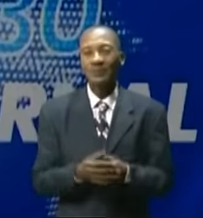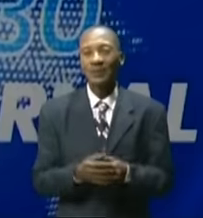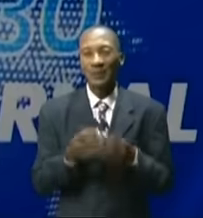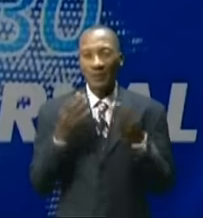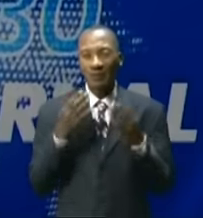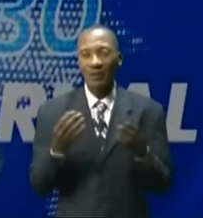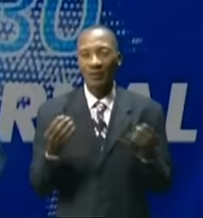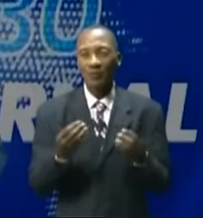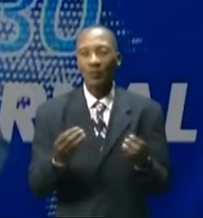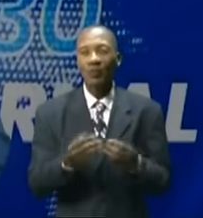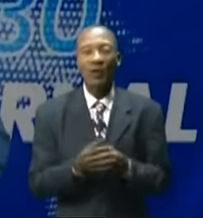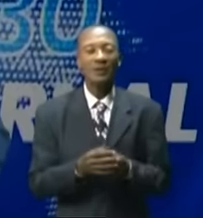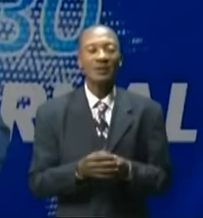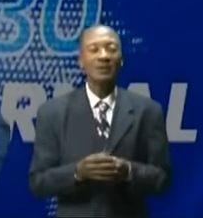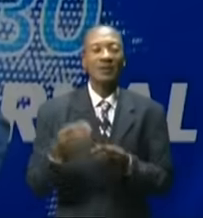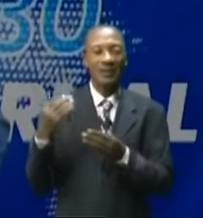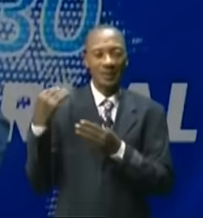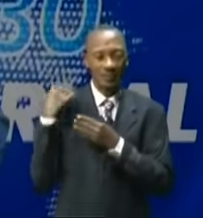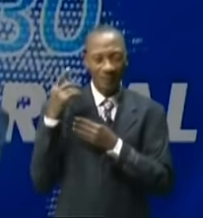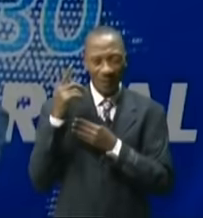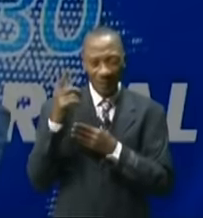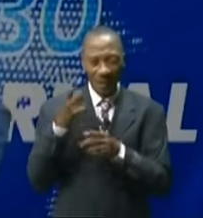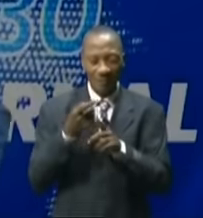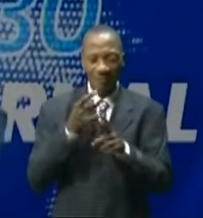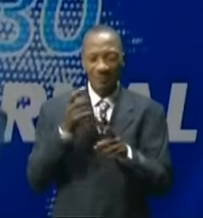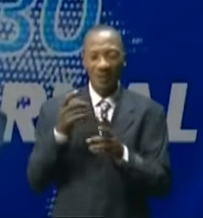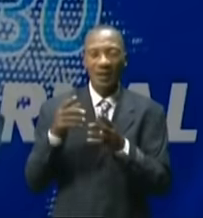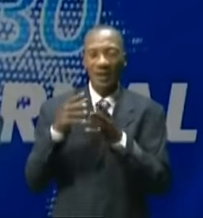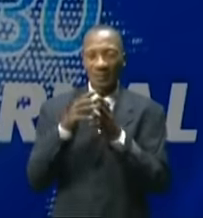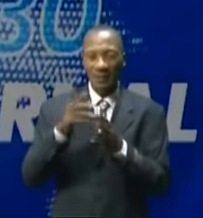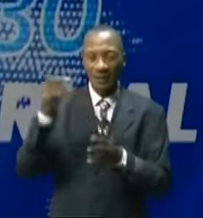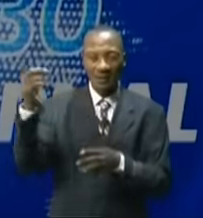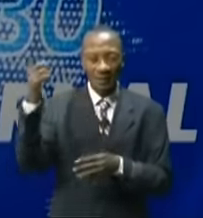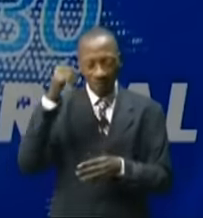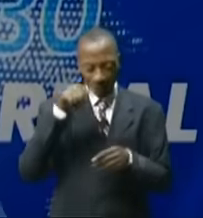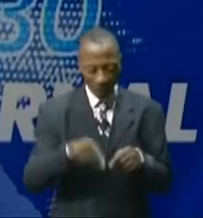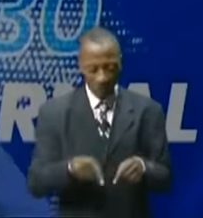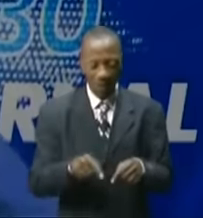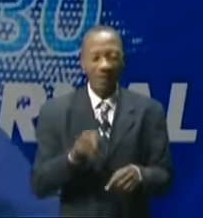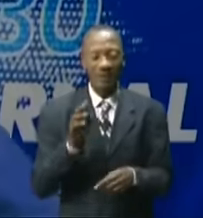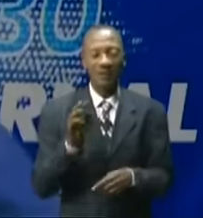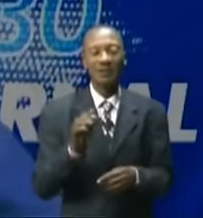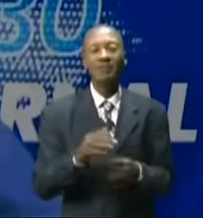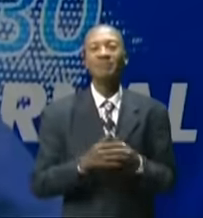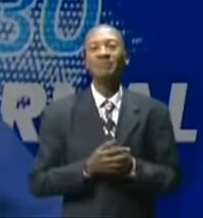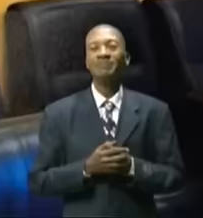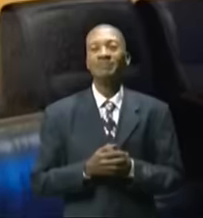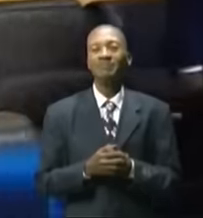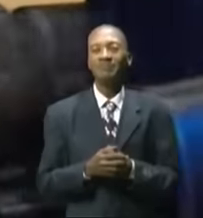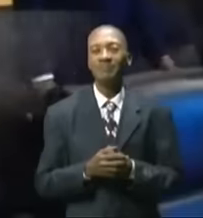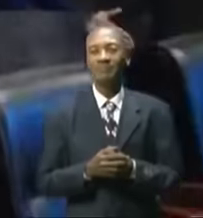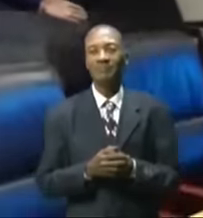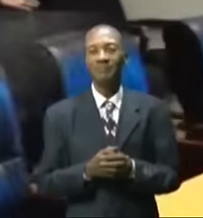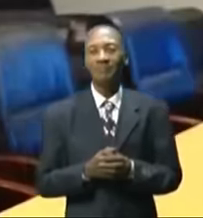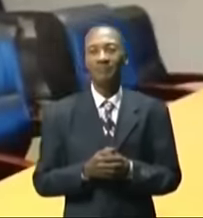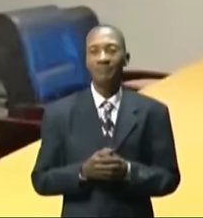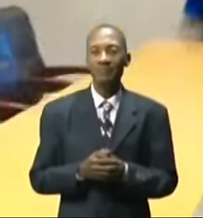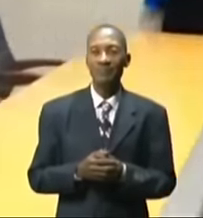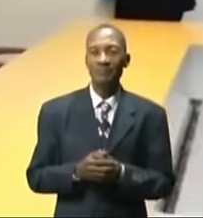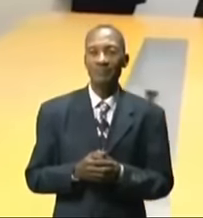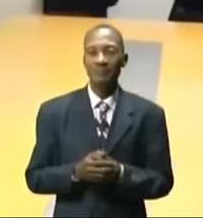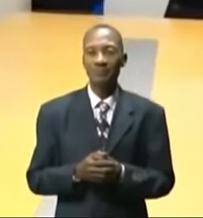émissaire américaine dit comprendre la frustration des Congolais. Guilain Kabalundi pour d'autres détails.